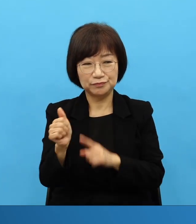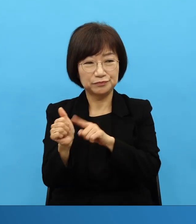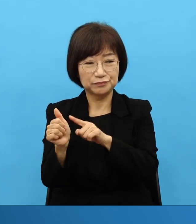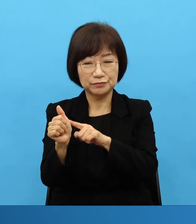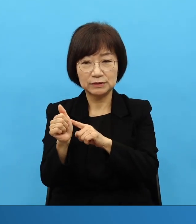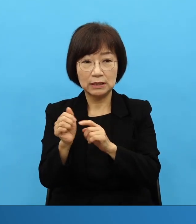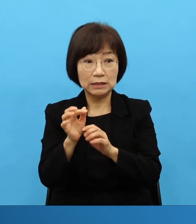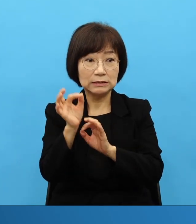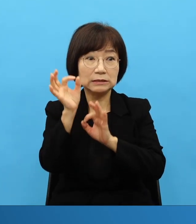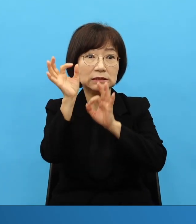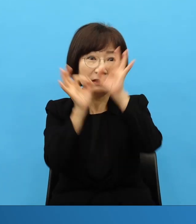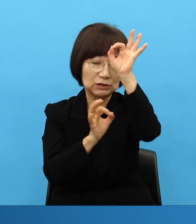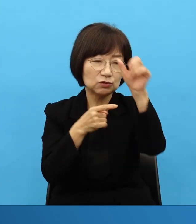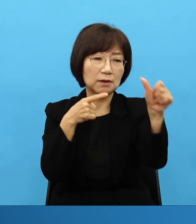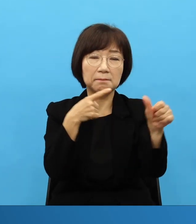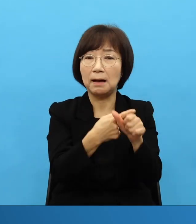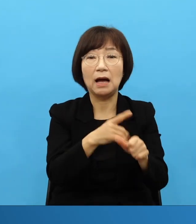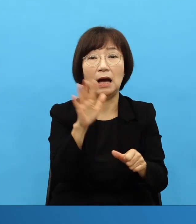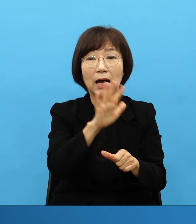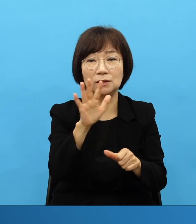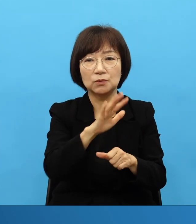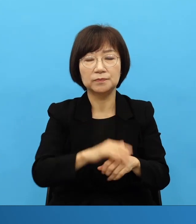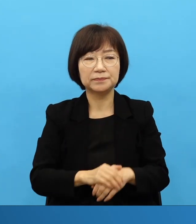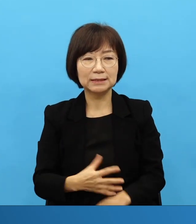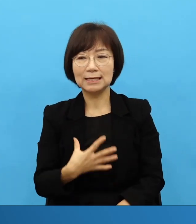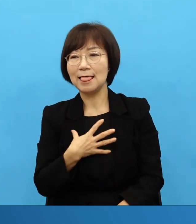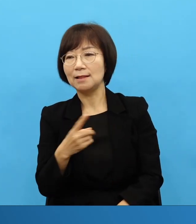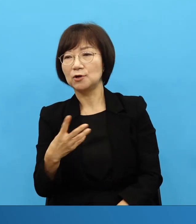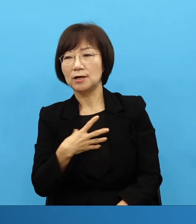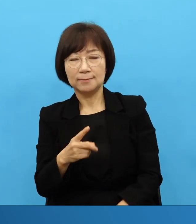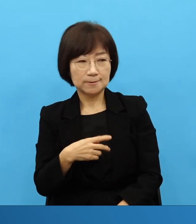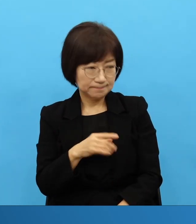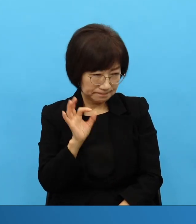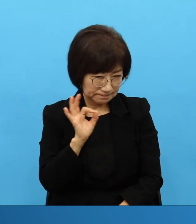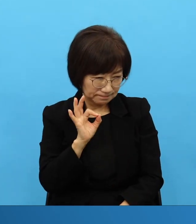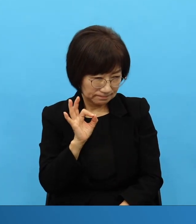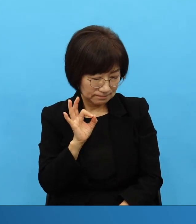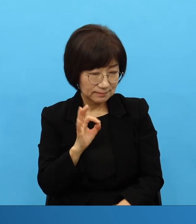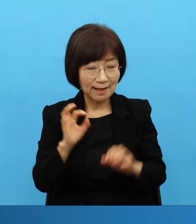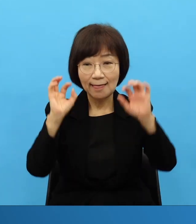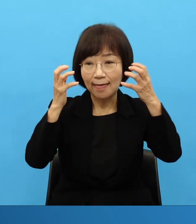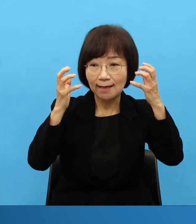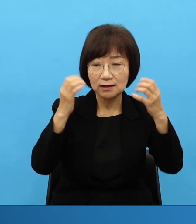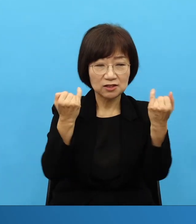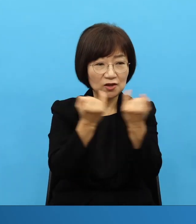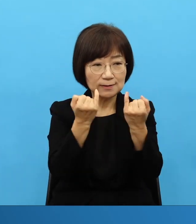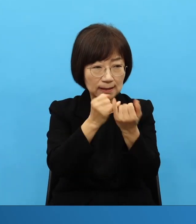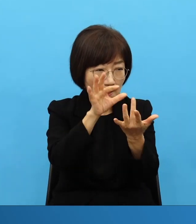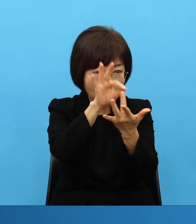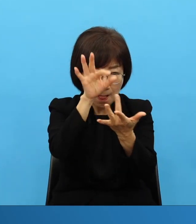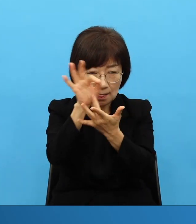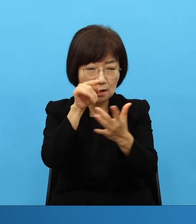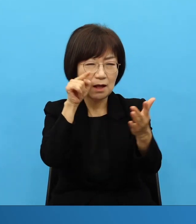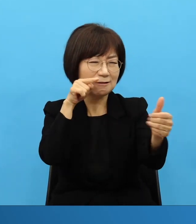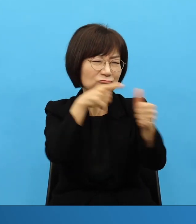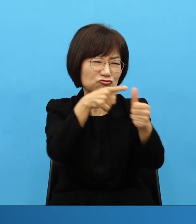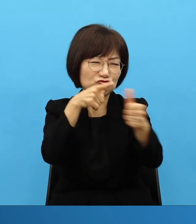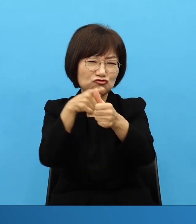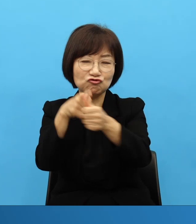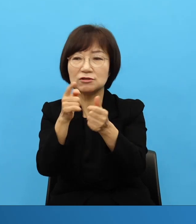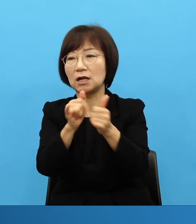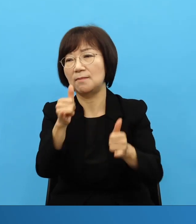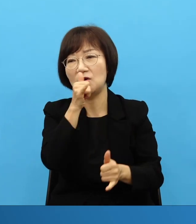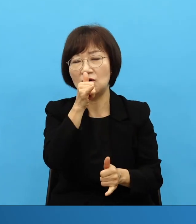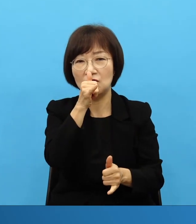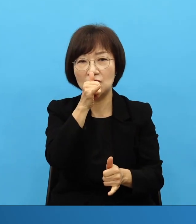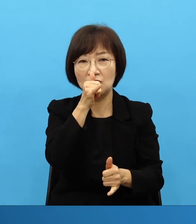일부러 아이들, 여자들만 죽인 사람이 있어요. Now there are murderers who had killed and murdered women and children. 그 정상 아닙니다. 그